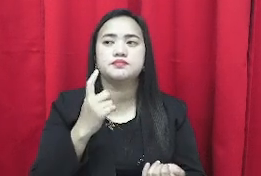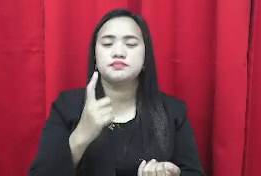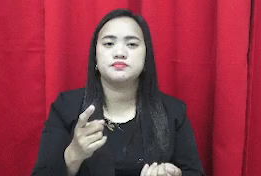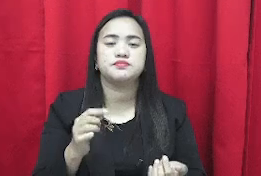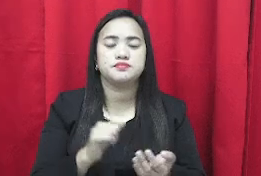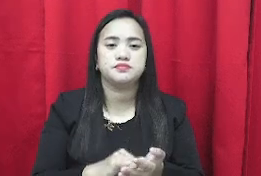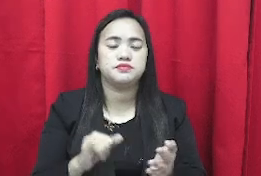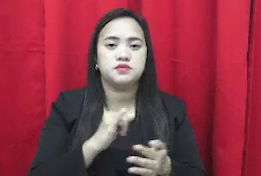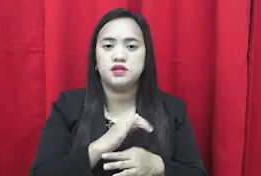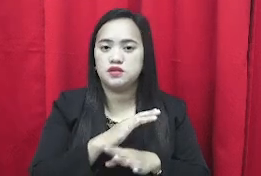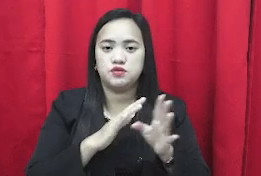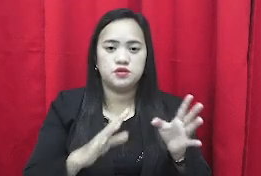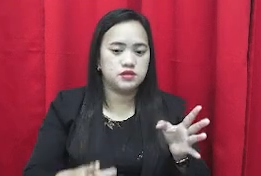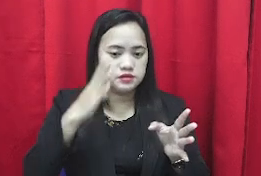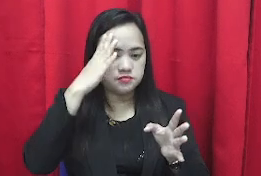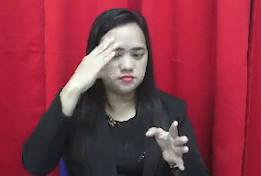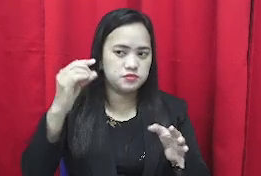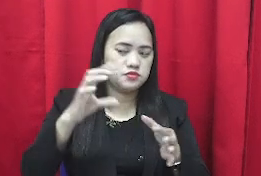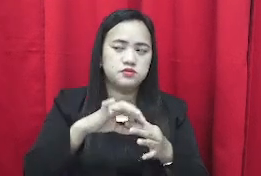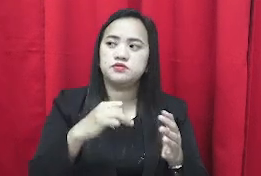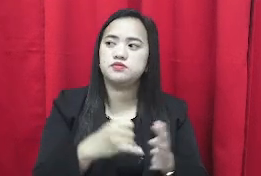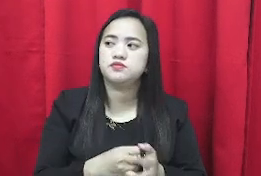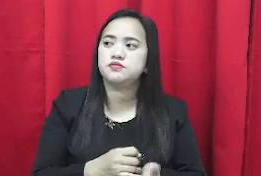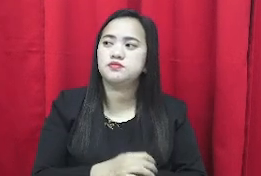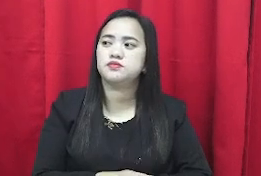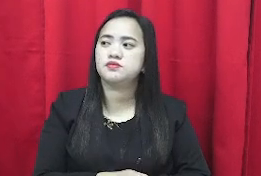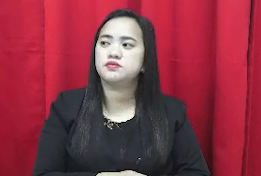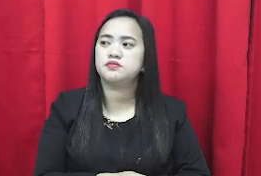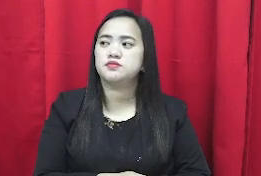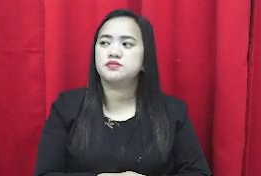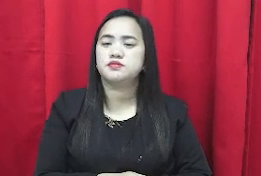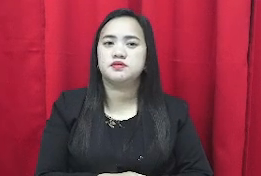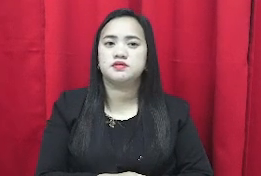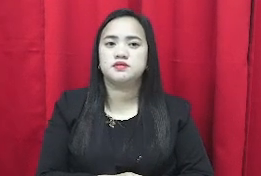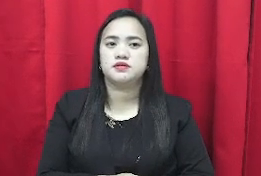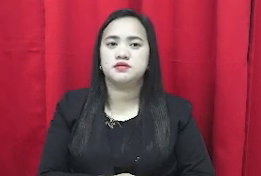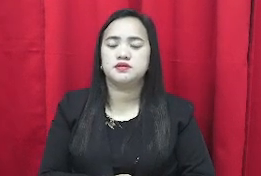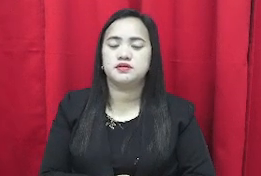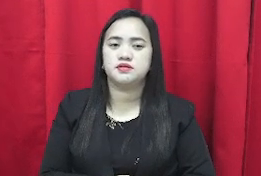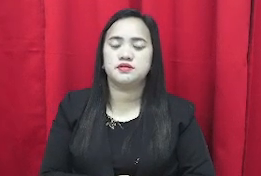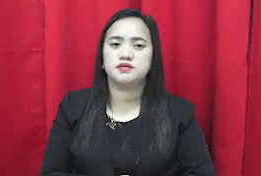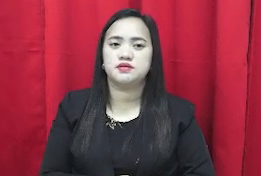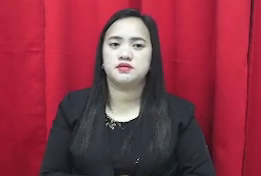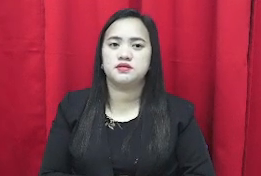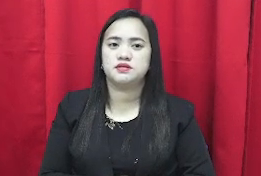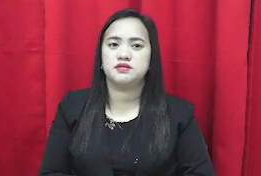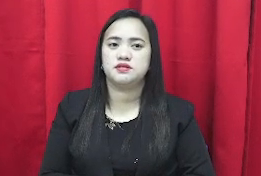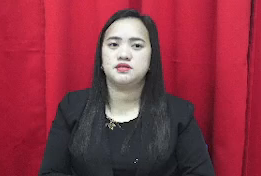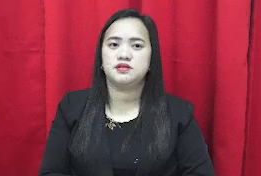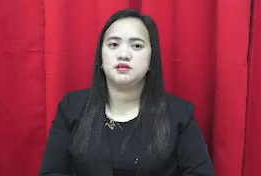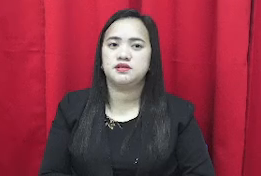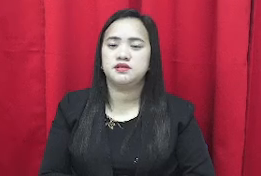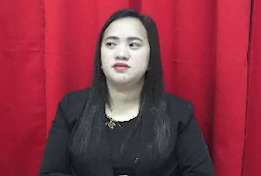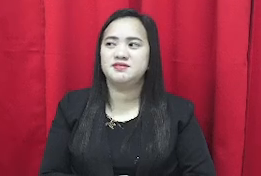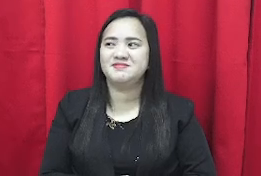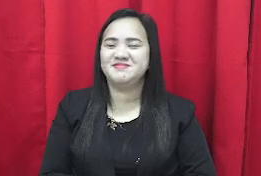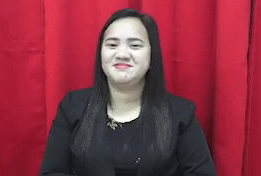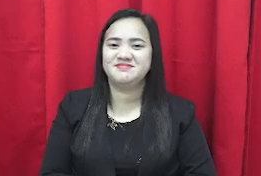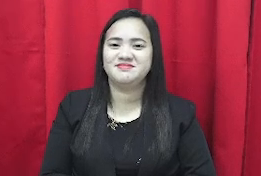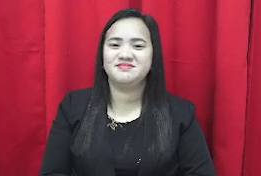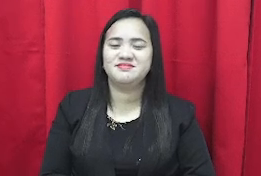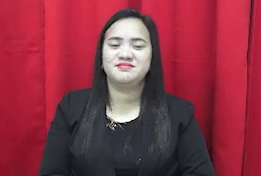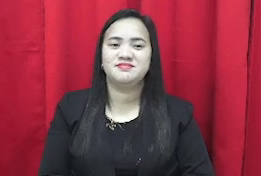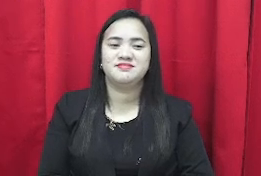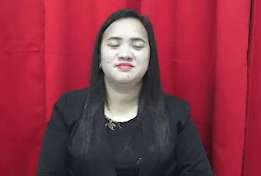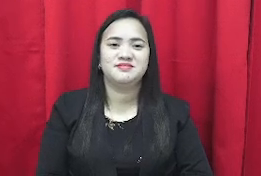o ay malian sa hirap ni sir Conor Tay oo hirap talaga sa sa dami ng ka-chat niyan eh sa dami ng